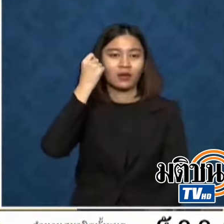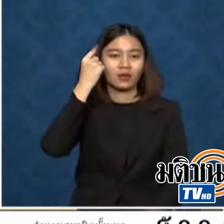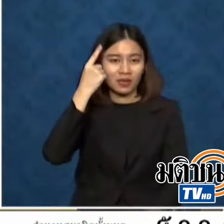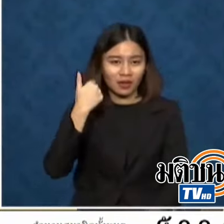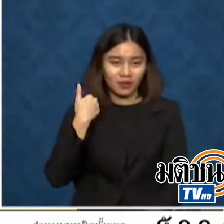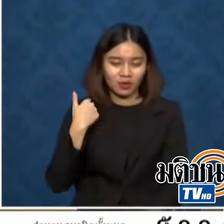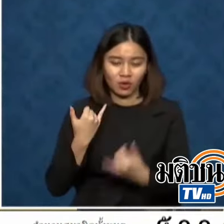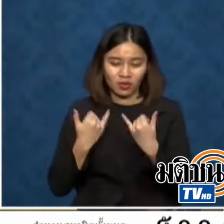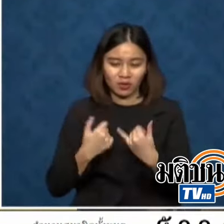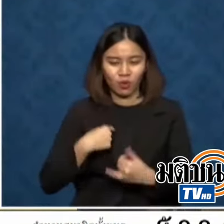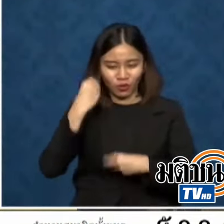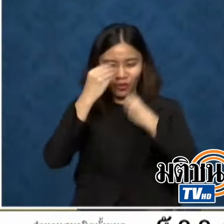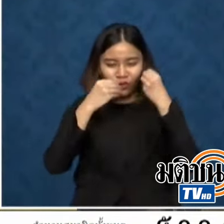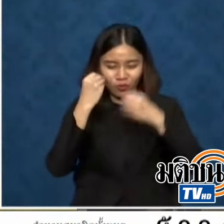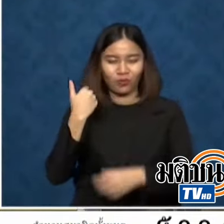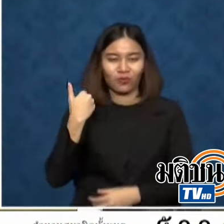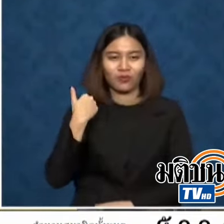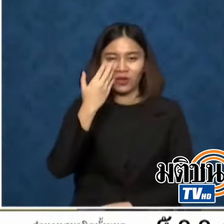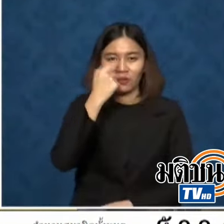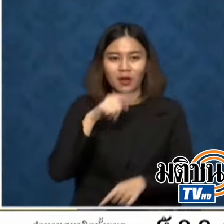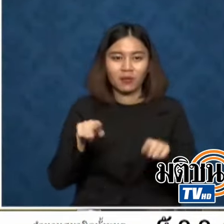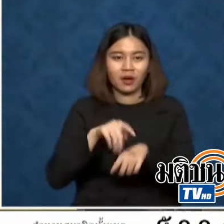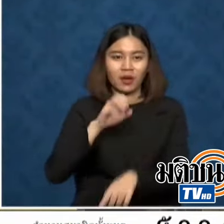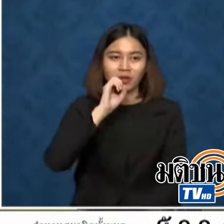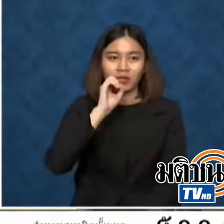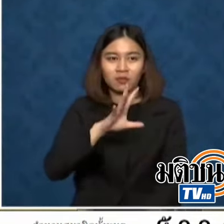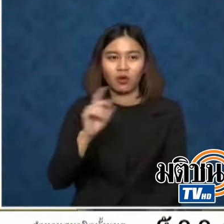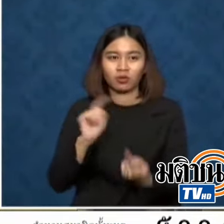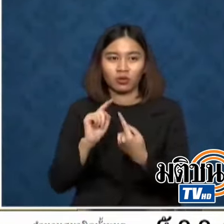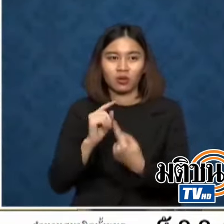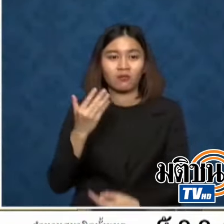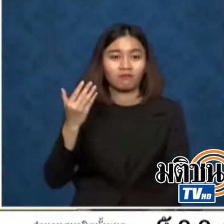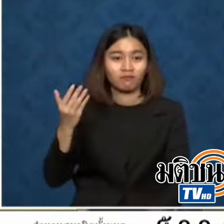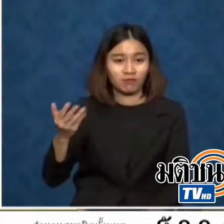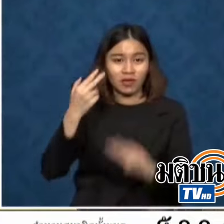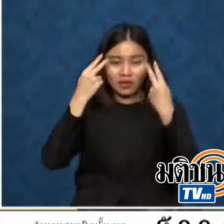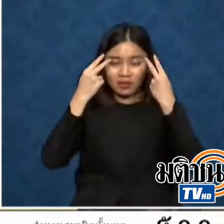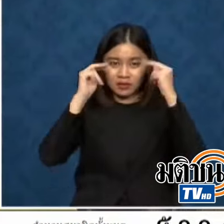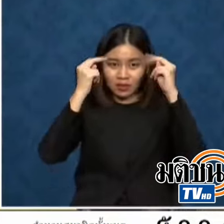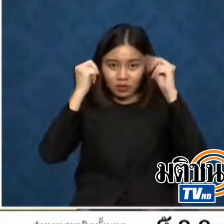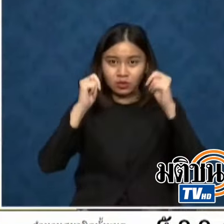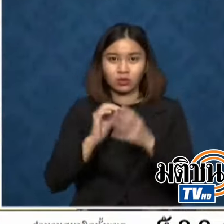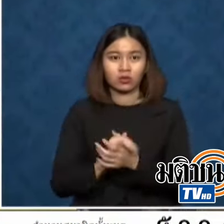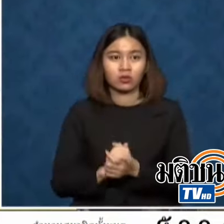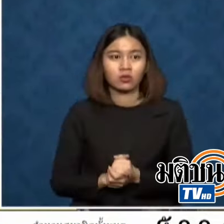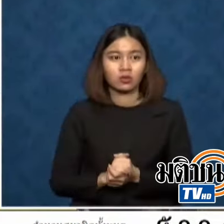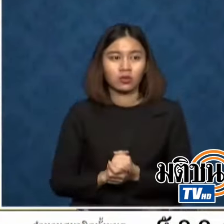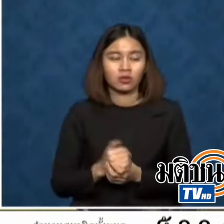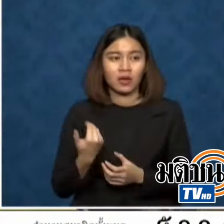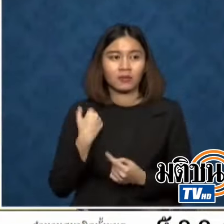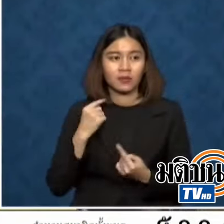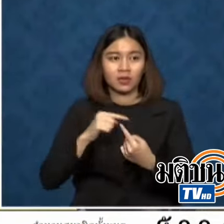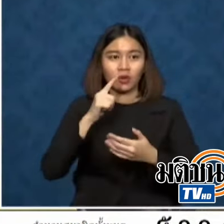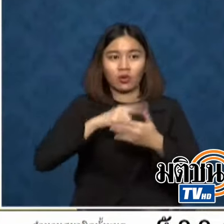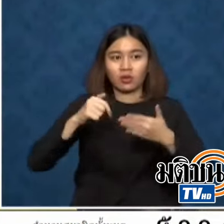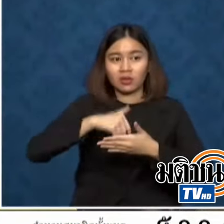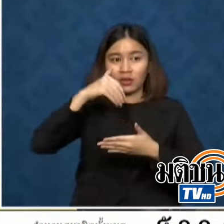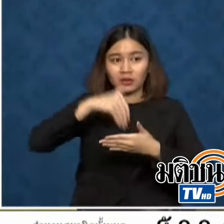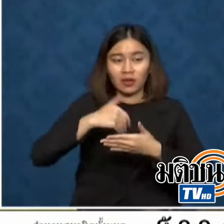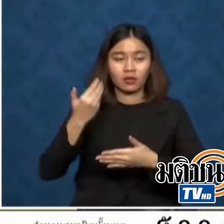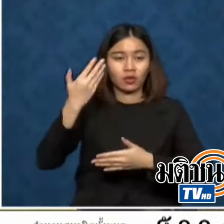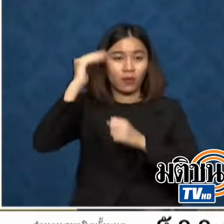สึกว่ามันก็ยังงงๆอยู่ดีเพราะว่าอย่างที่บอกเอ่อท่านนายกก็ไม่ได้ตอนที่มันมีช่วงการเลือกตั้งเวลาผมไป